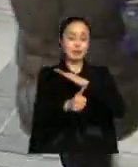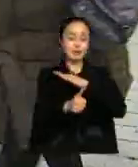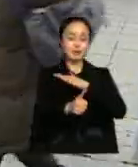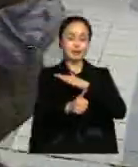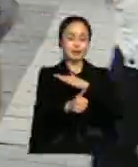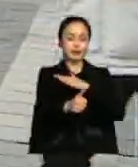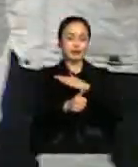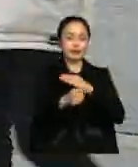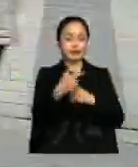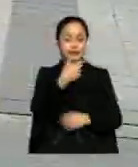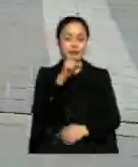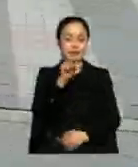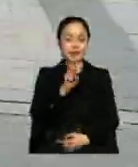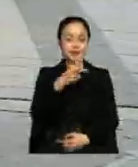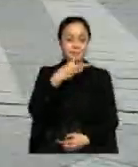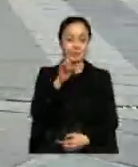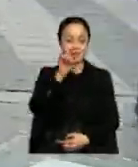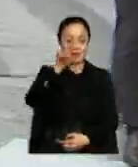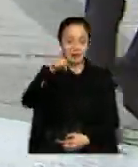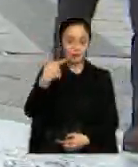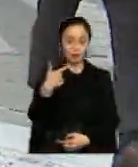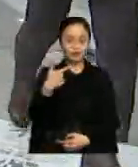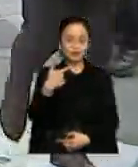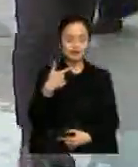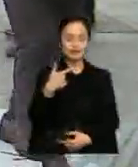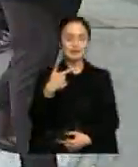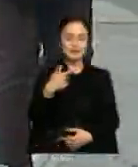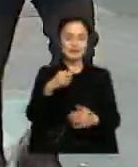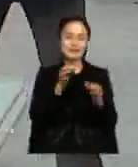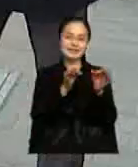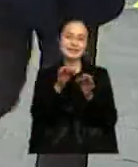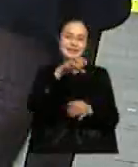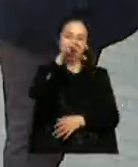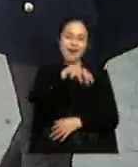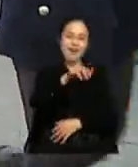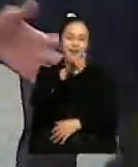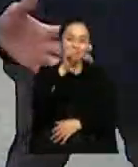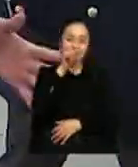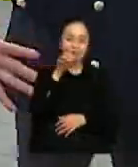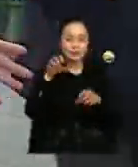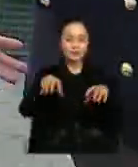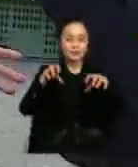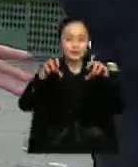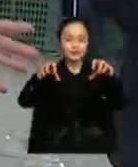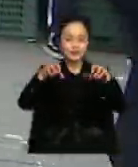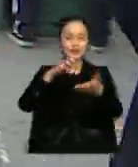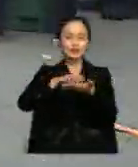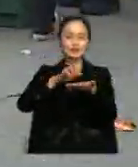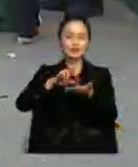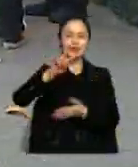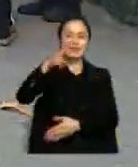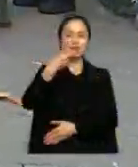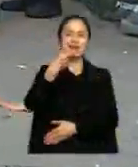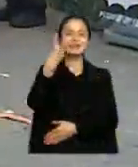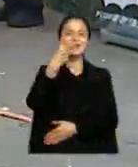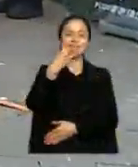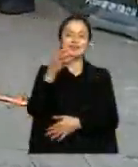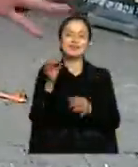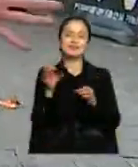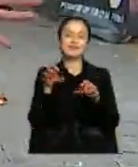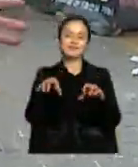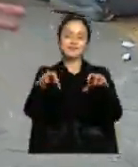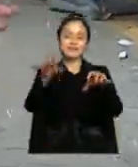시장 바깥쪽을 둘러싸고 있는 인도와 시장 안쪽 통로에 약 230여 개의 노점이 영업을 하고 있습니다. 중구는 작년